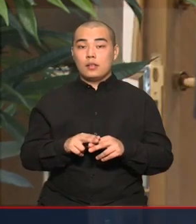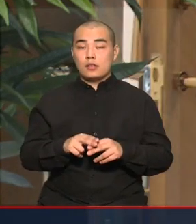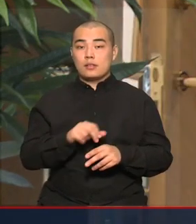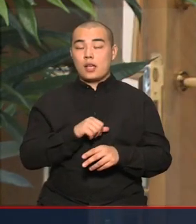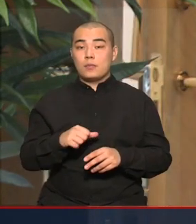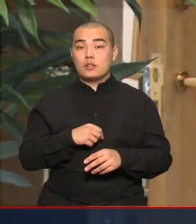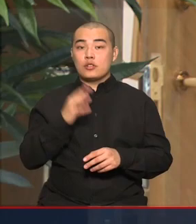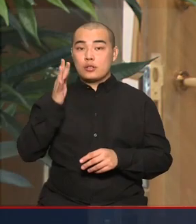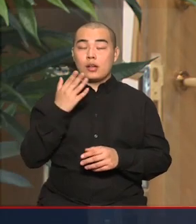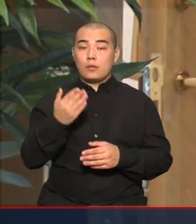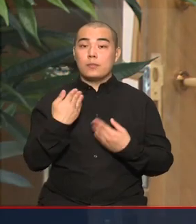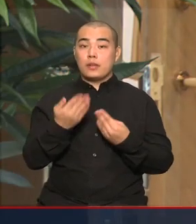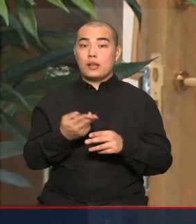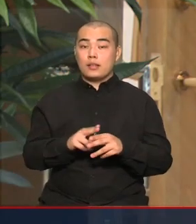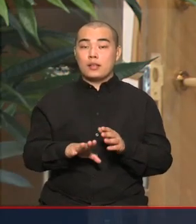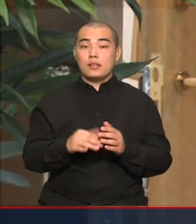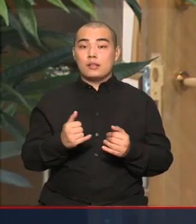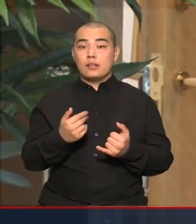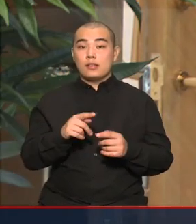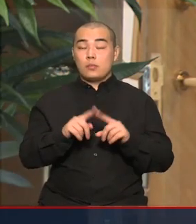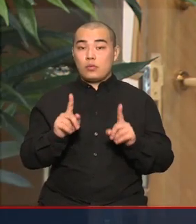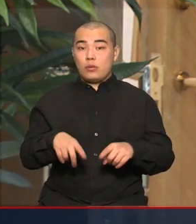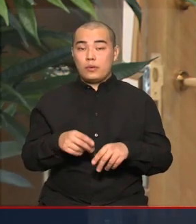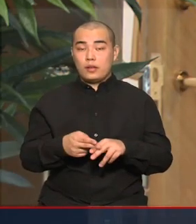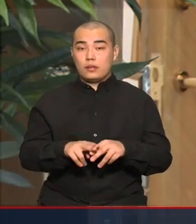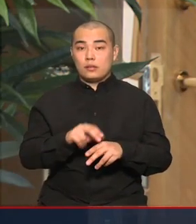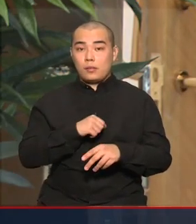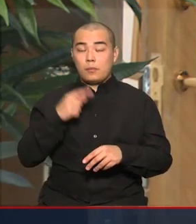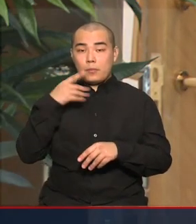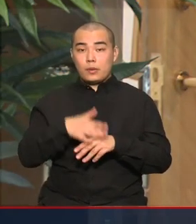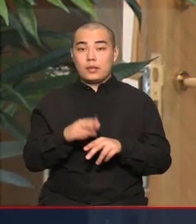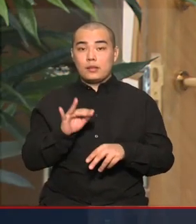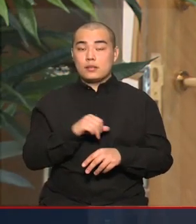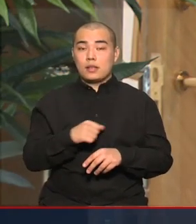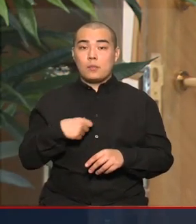университетіміздің түлектерге берілген дипломның осы әлемдік деңгейде танылуы, және